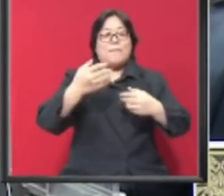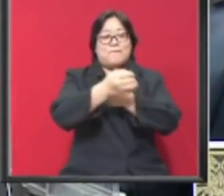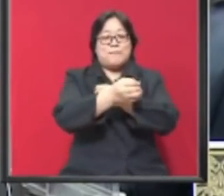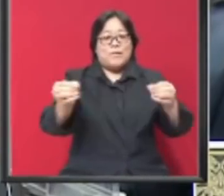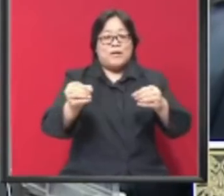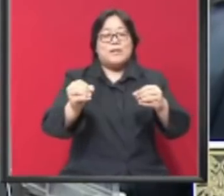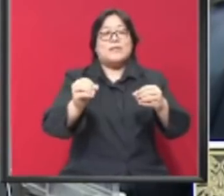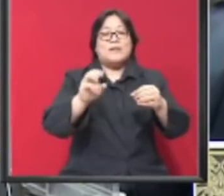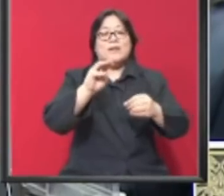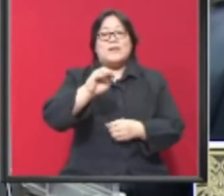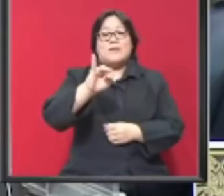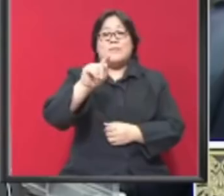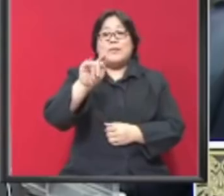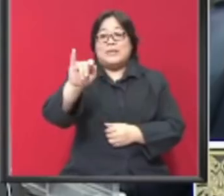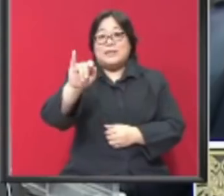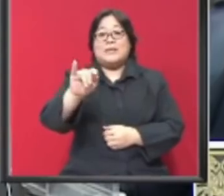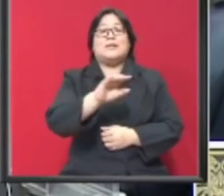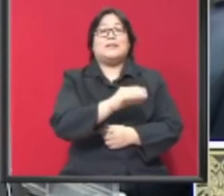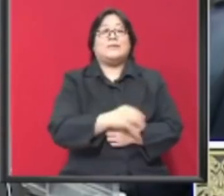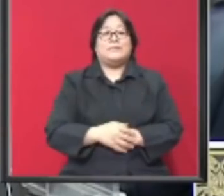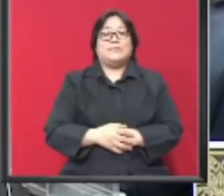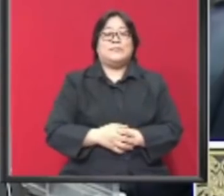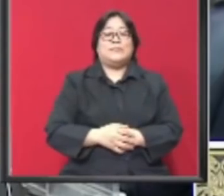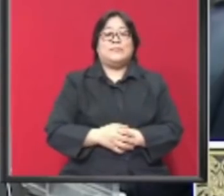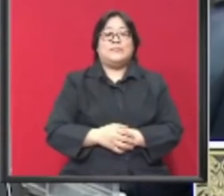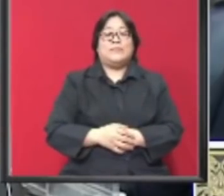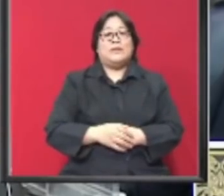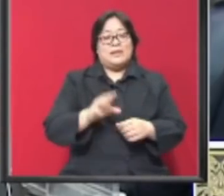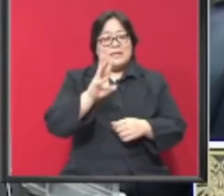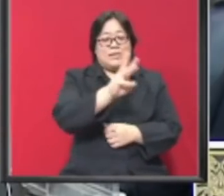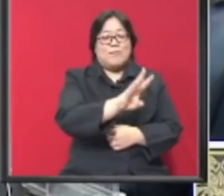Kementerian perdagangan antarabangsa dan industri